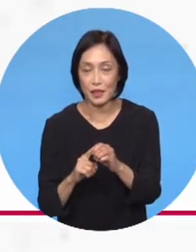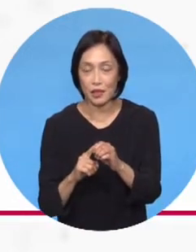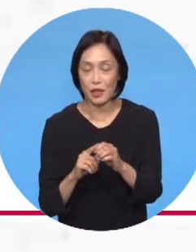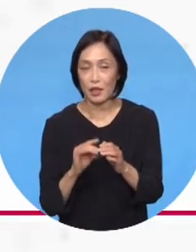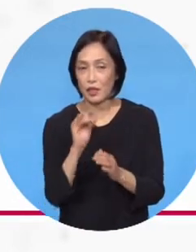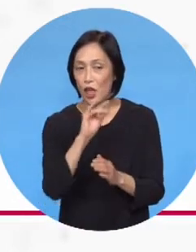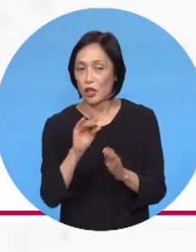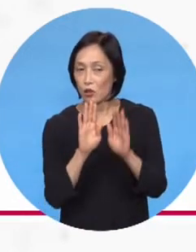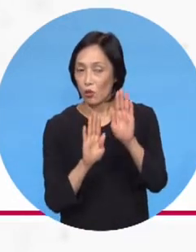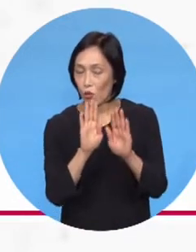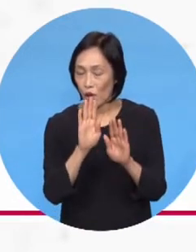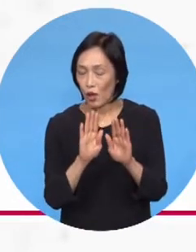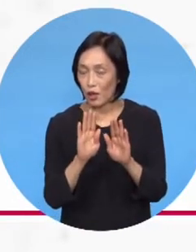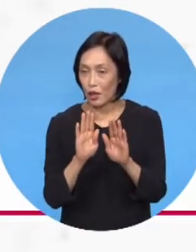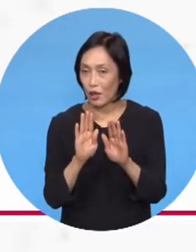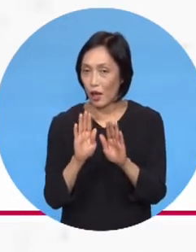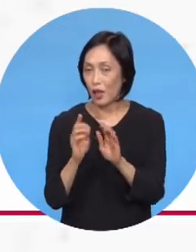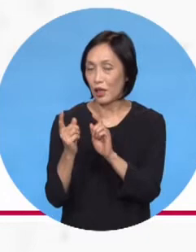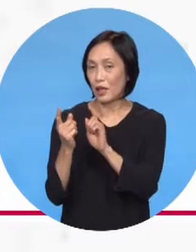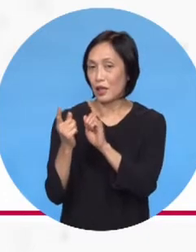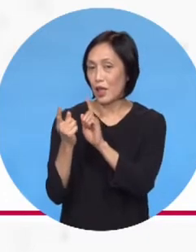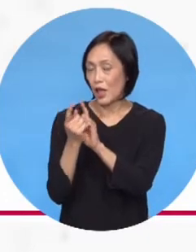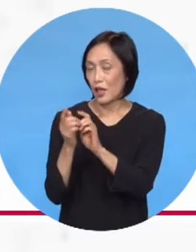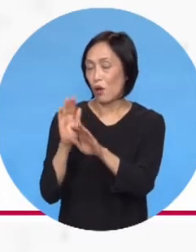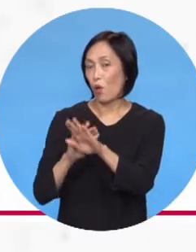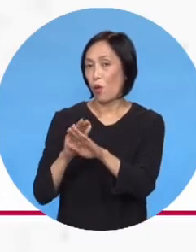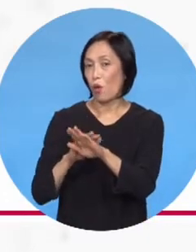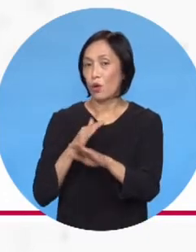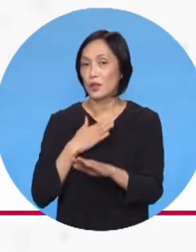の傾向や対策を知ることが大切です。